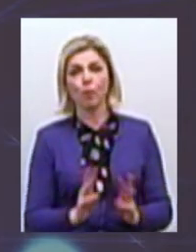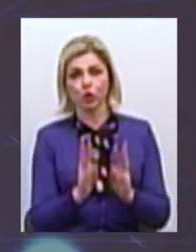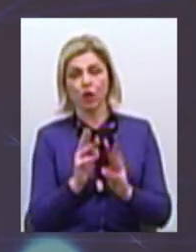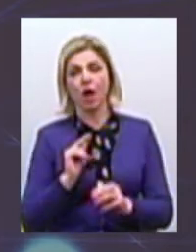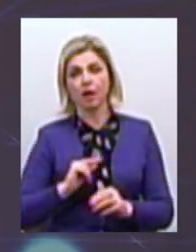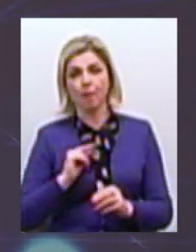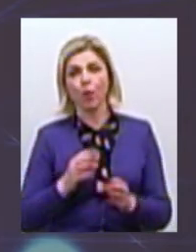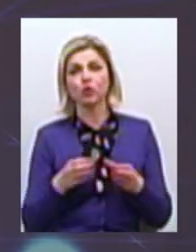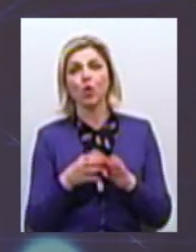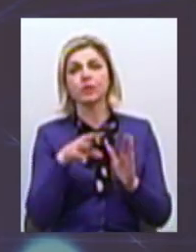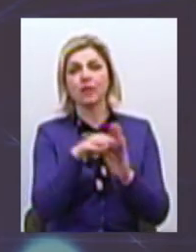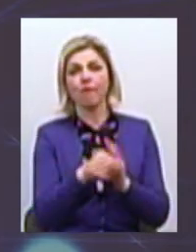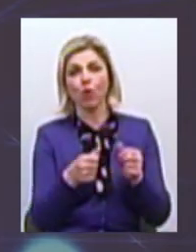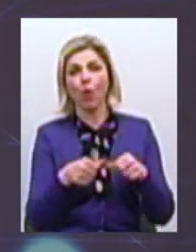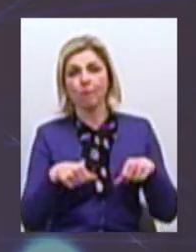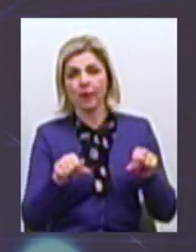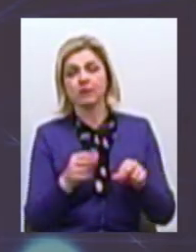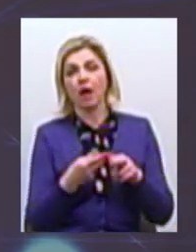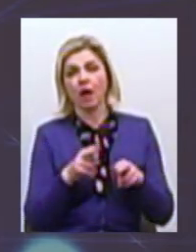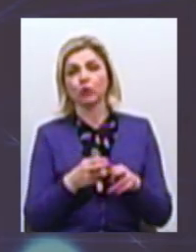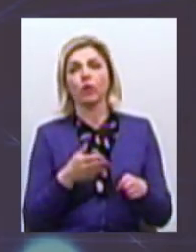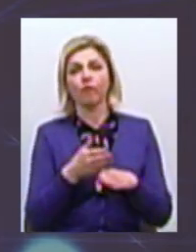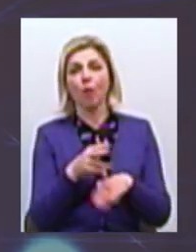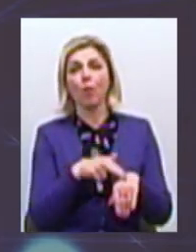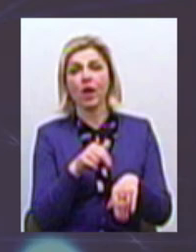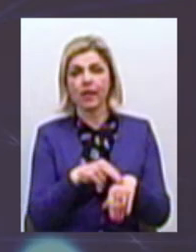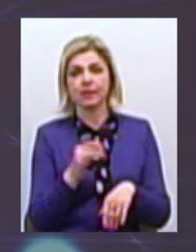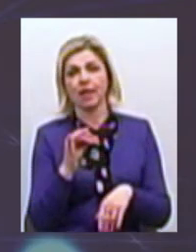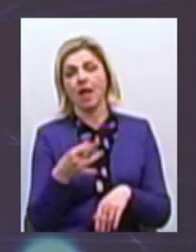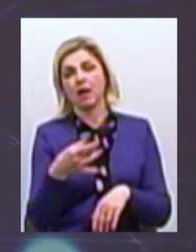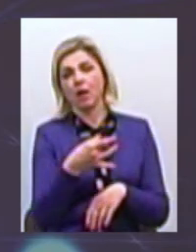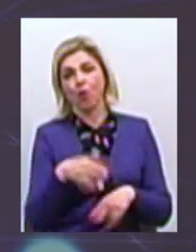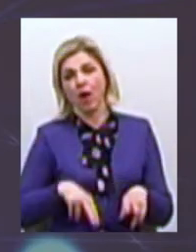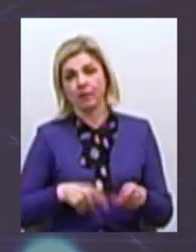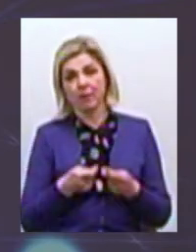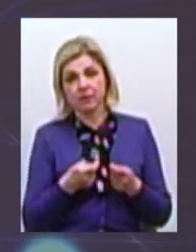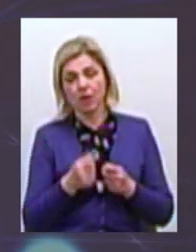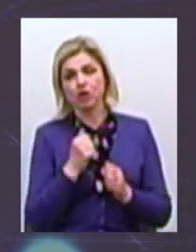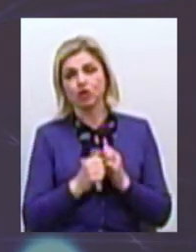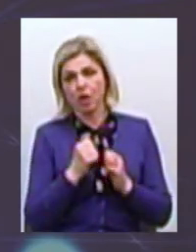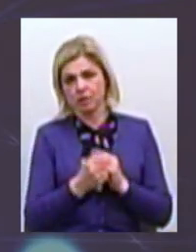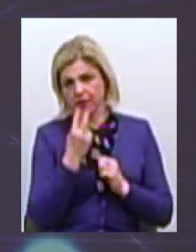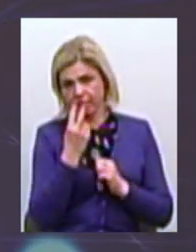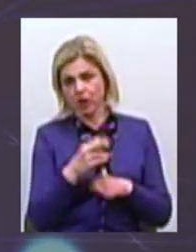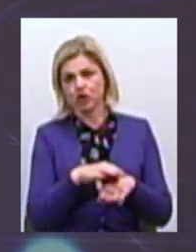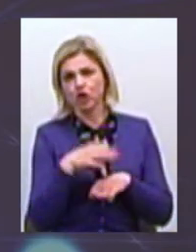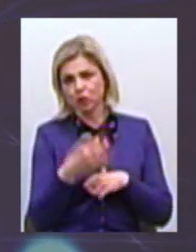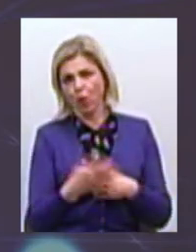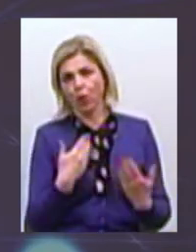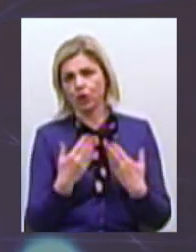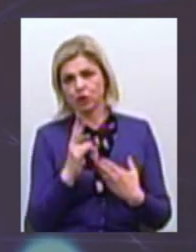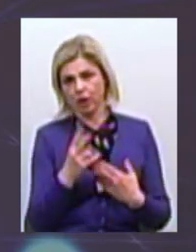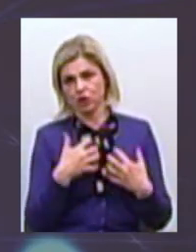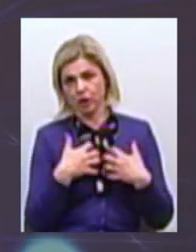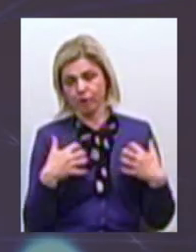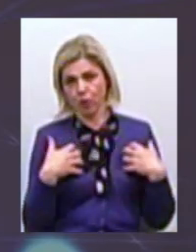составі комісії, яка виходить від адміністрації, поліції. Достатньо часто зустрічається жорстоке обращення з животними. Вот,